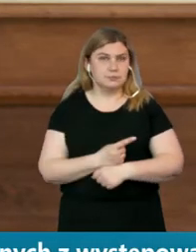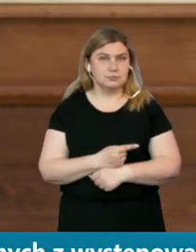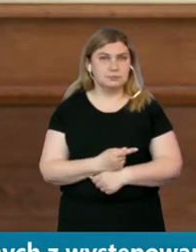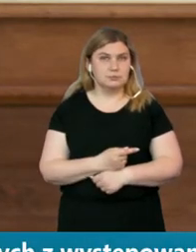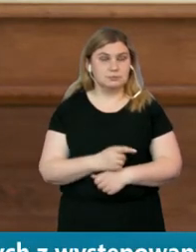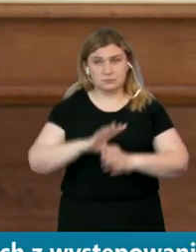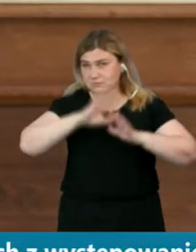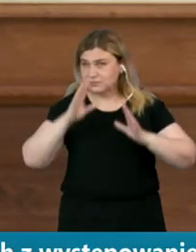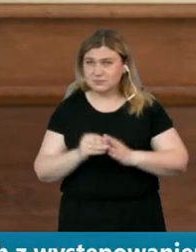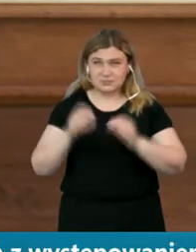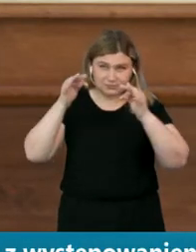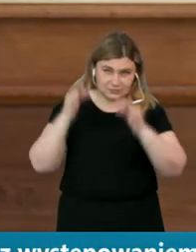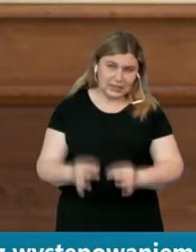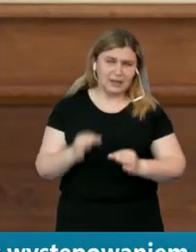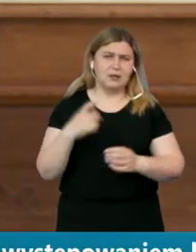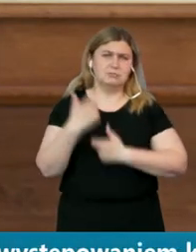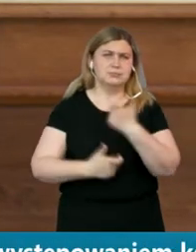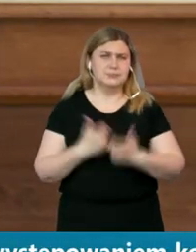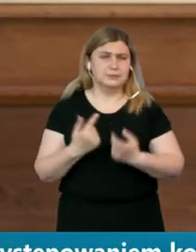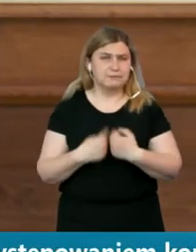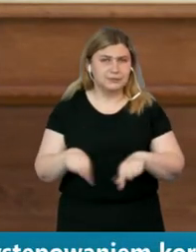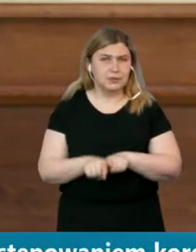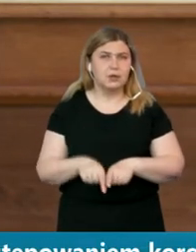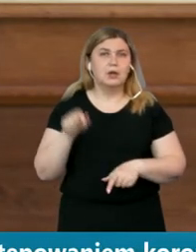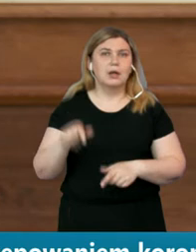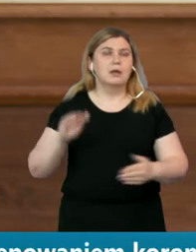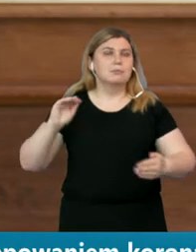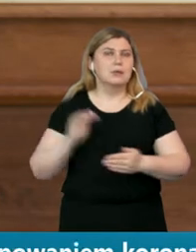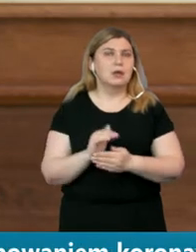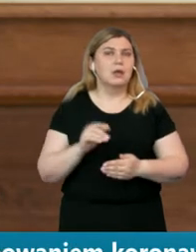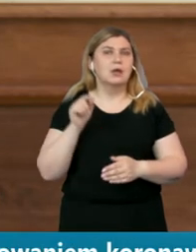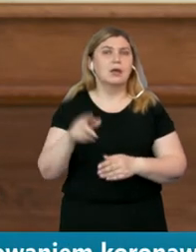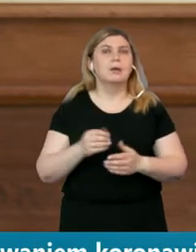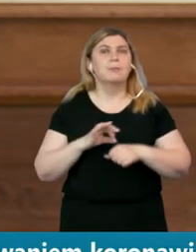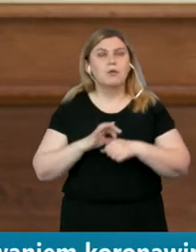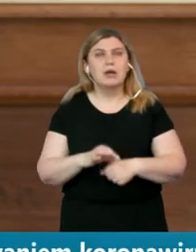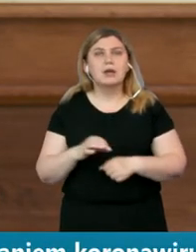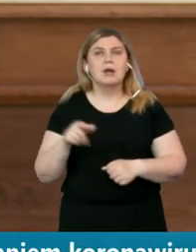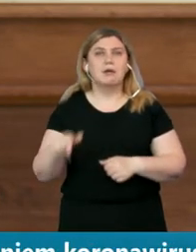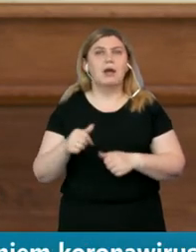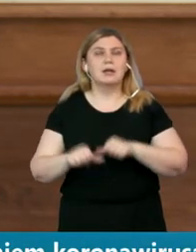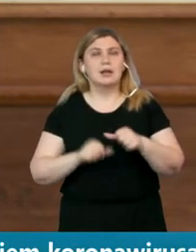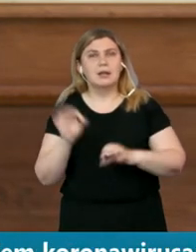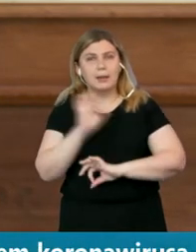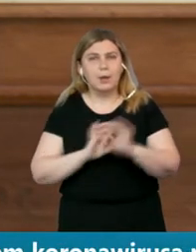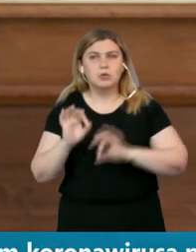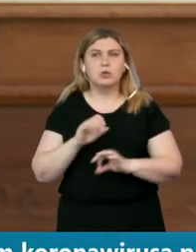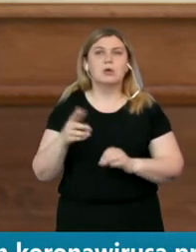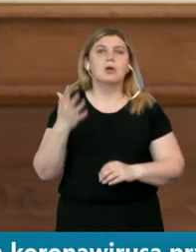na tą jedną szalę i te działania zmaksymalizować, przeprowadzić tyle remontów, tyle modernizacji,